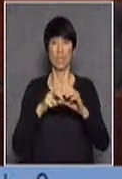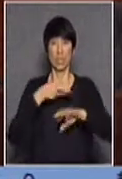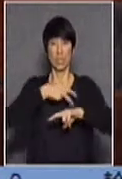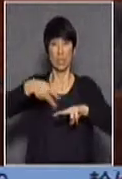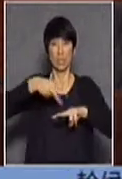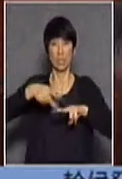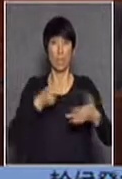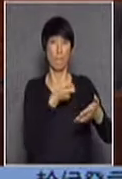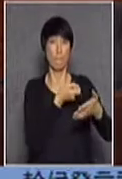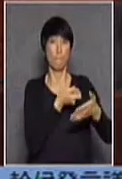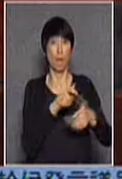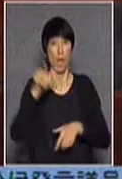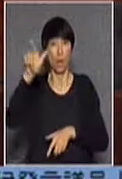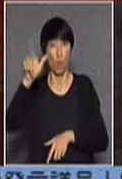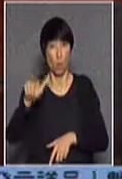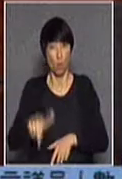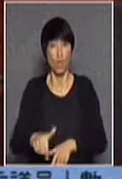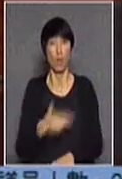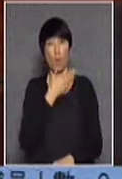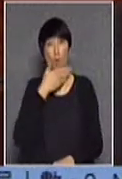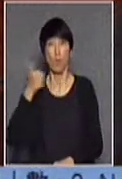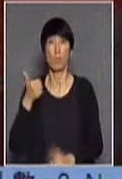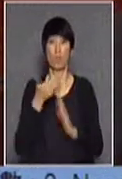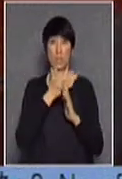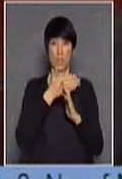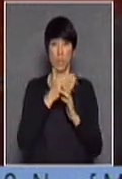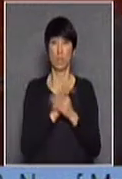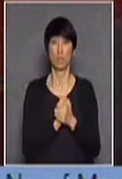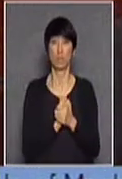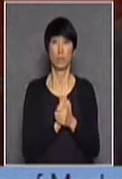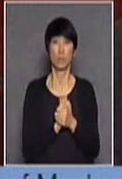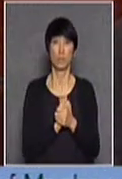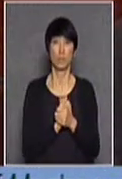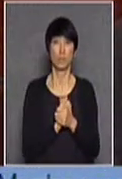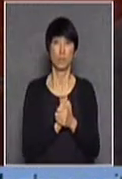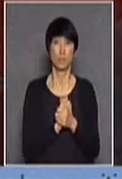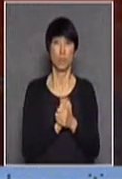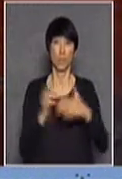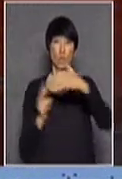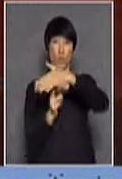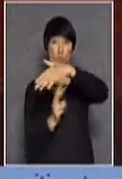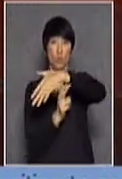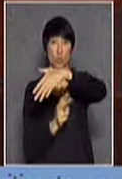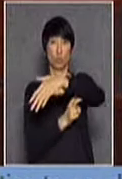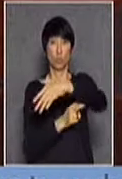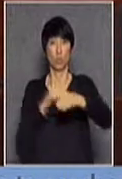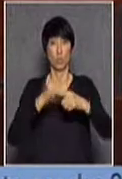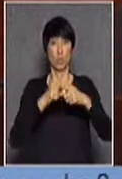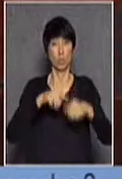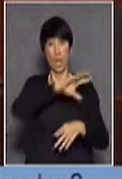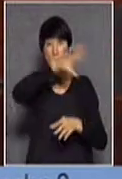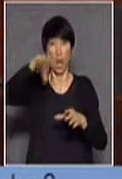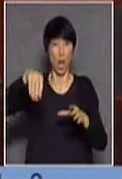個好古舊、好美麗、好獨特嘅，即係所謂嘅墟鎮咧，係正式納入呢一個